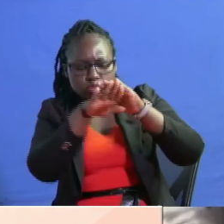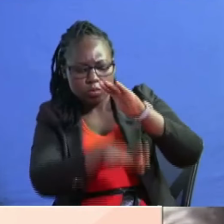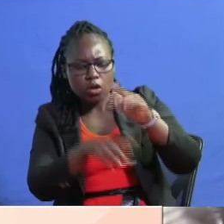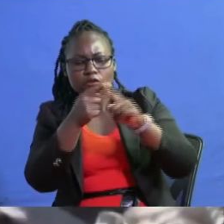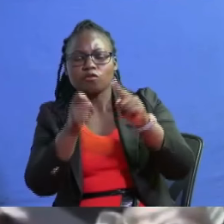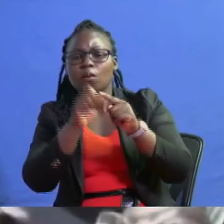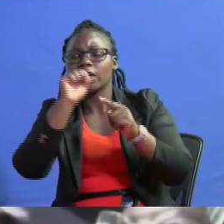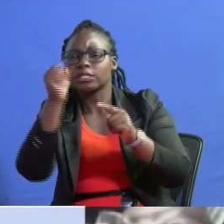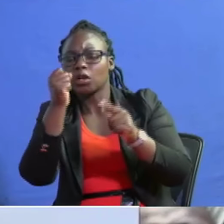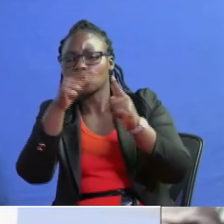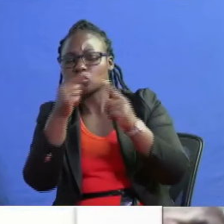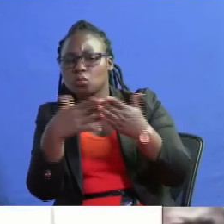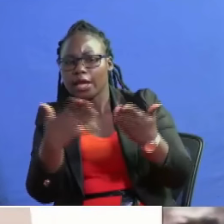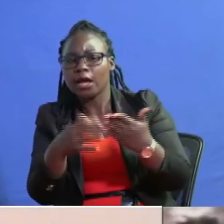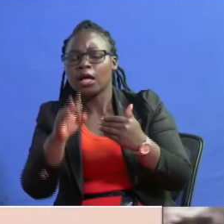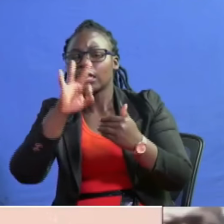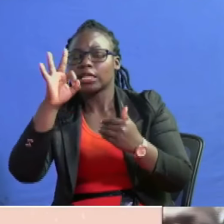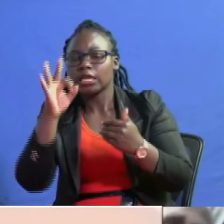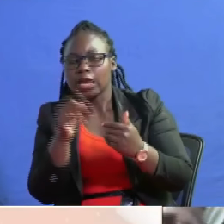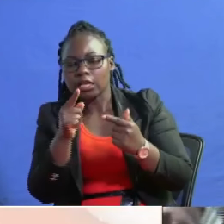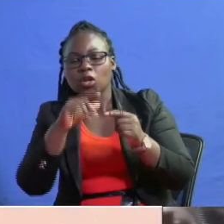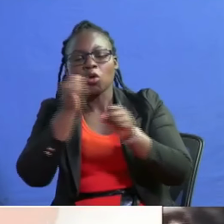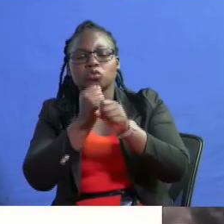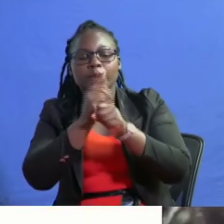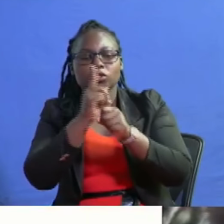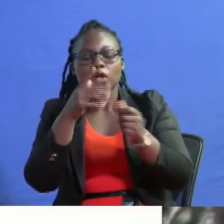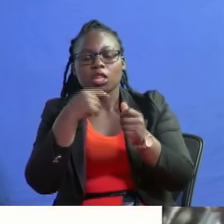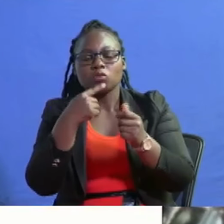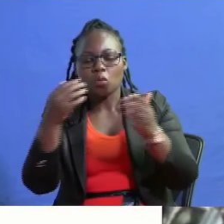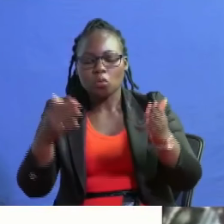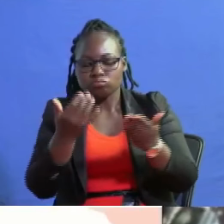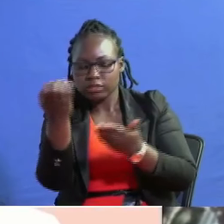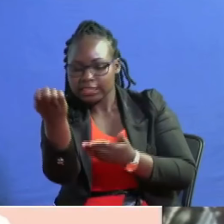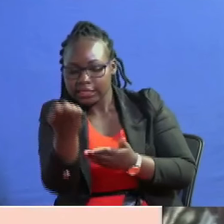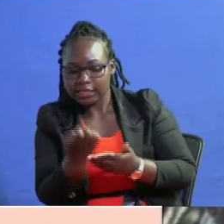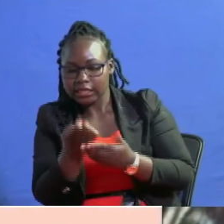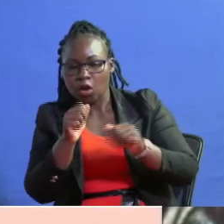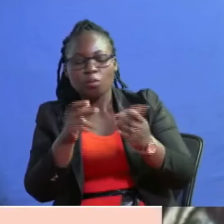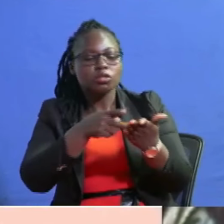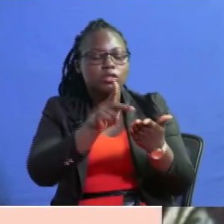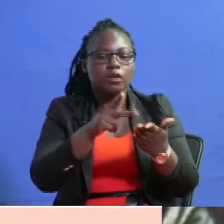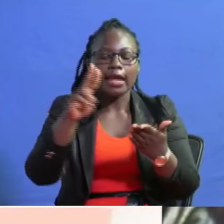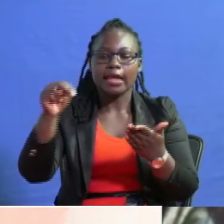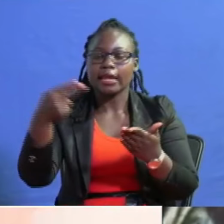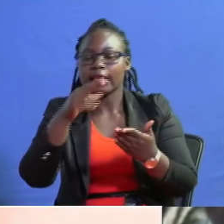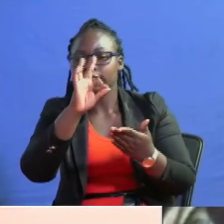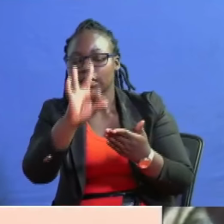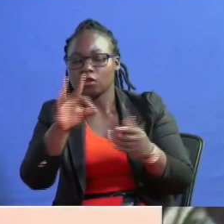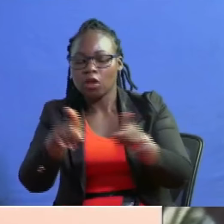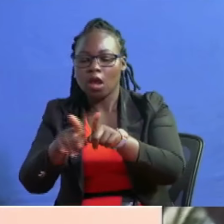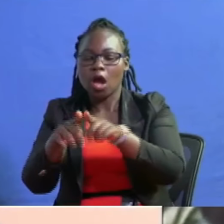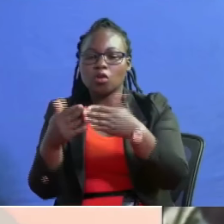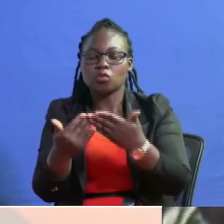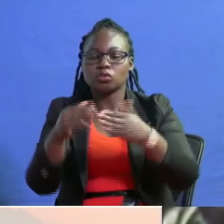500 mpaka 300 ndio tuweze kuhakikisha kwamba wale wenye uwezo wa chini wanalipa NHIF na vile